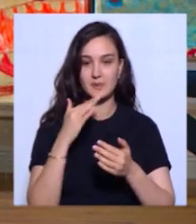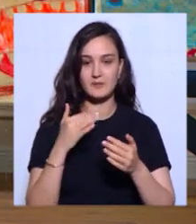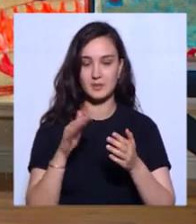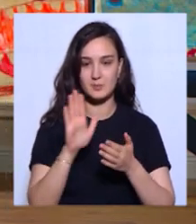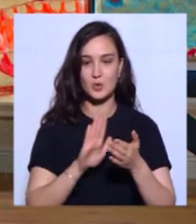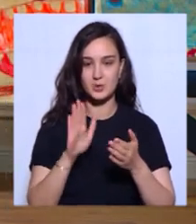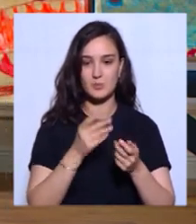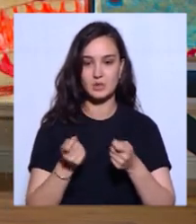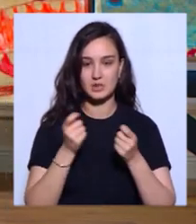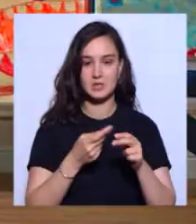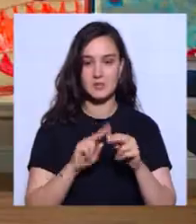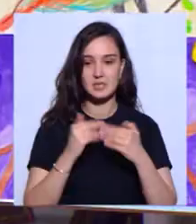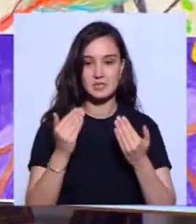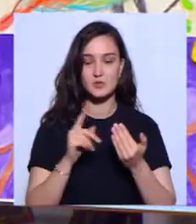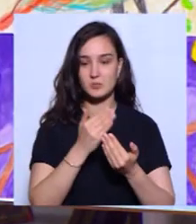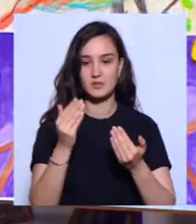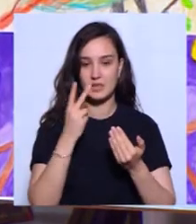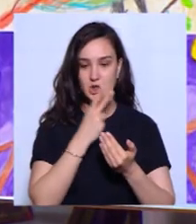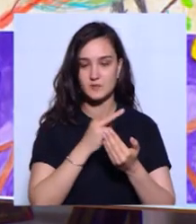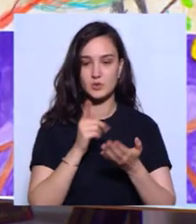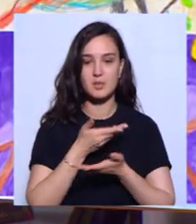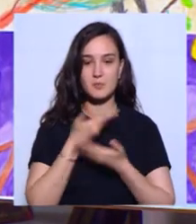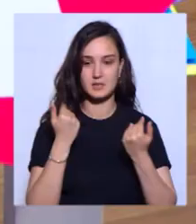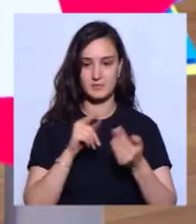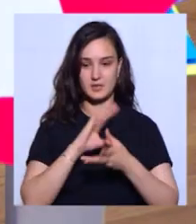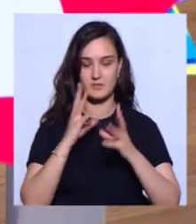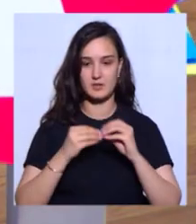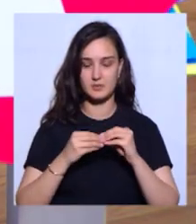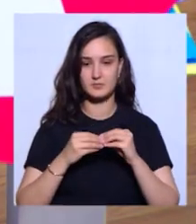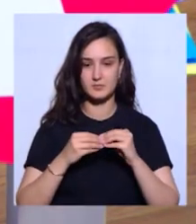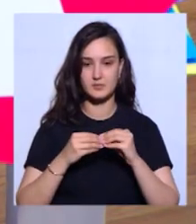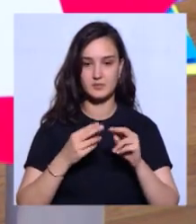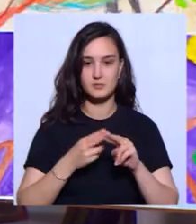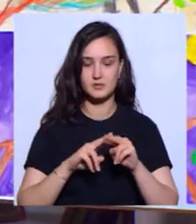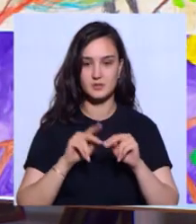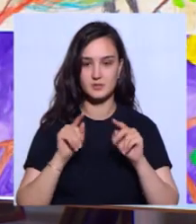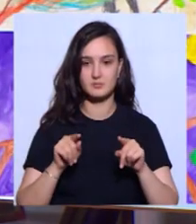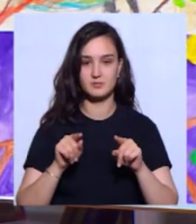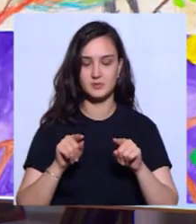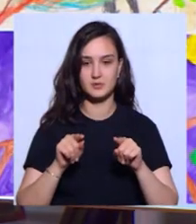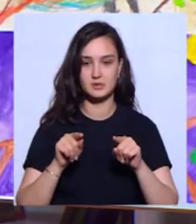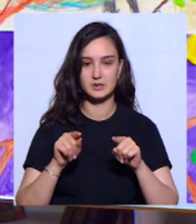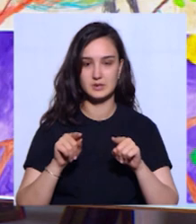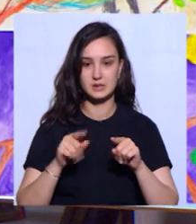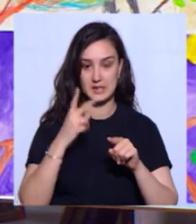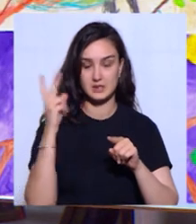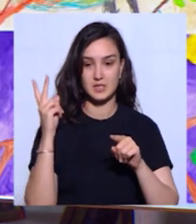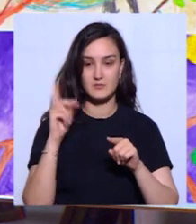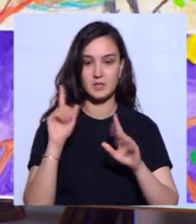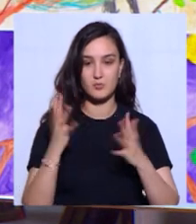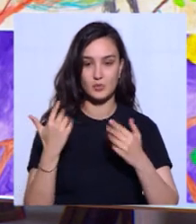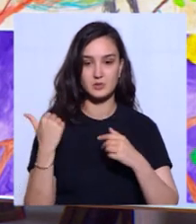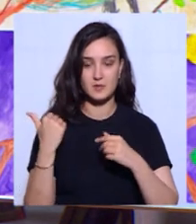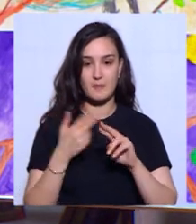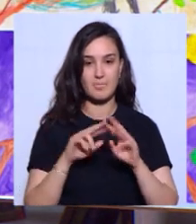რომ თქვენ განახოთ რა მარტივია ეს ყველაფერი. აი ნახეთ. აი ხედავთ რა მოხდა? არც არაფერი. ეს